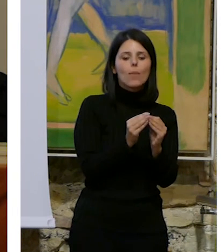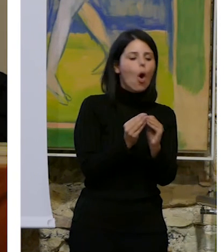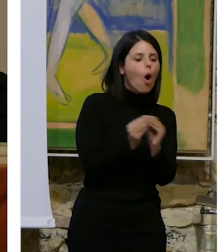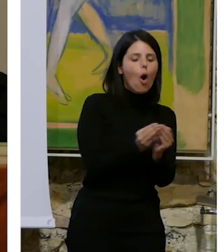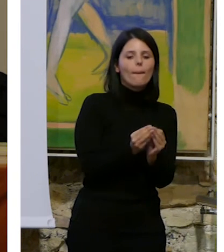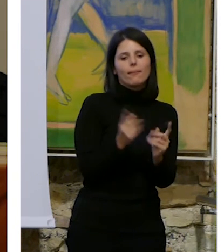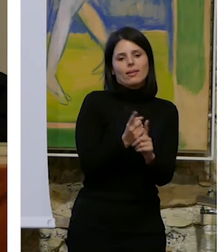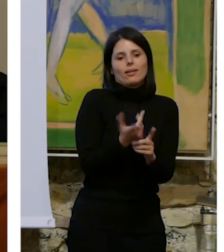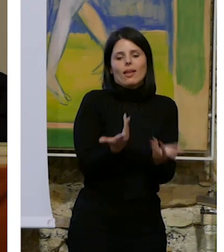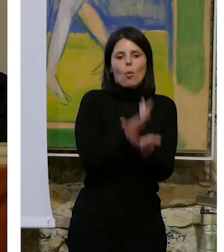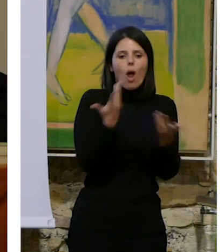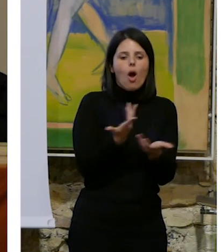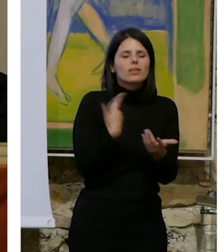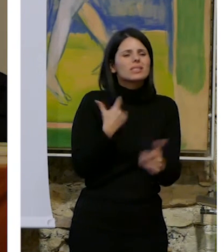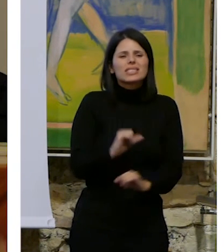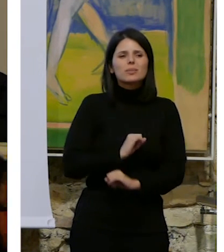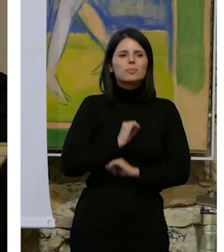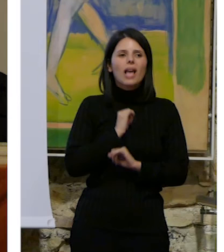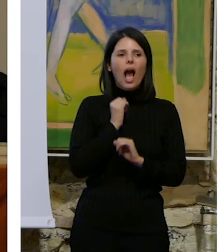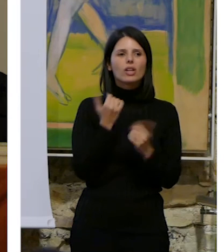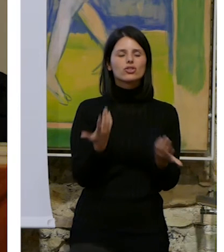fare. Dispiace che,